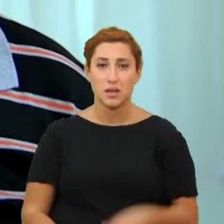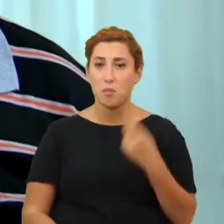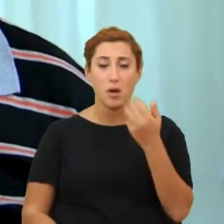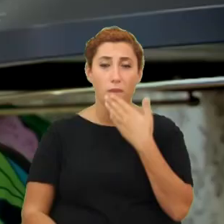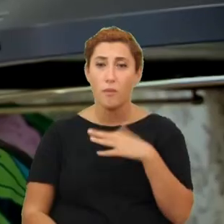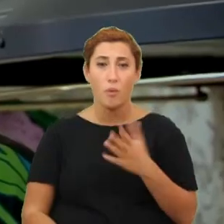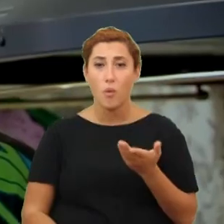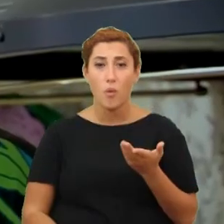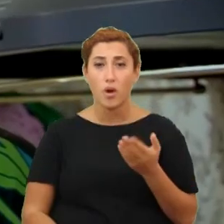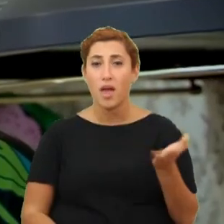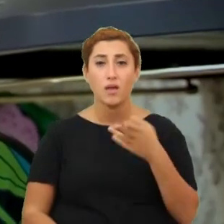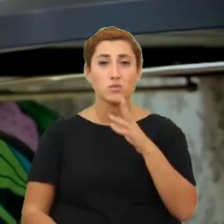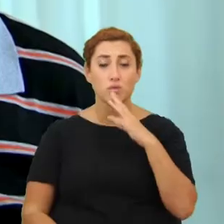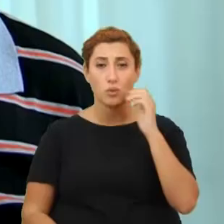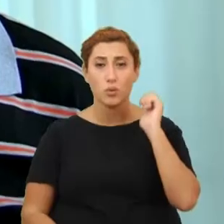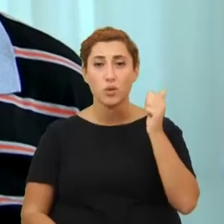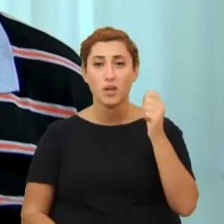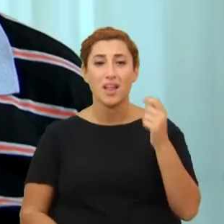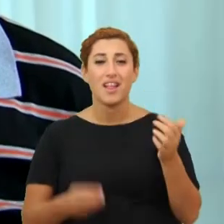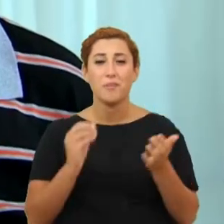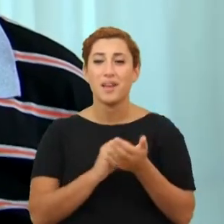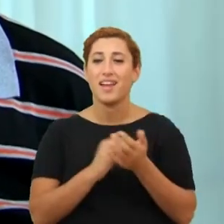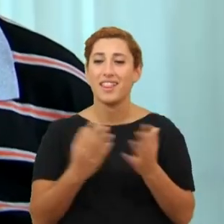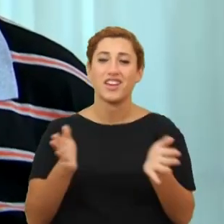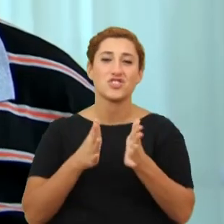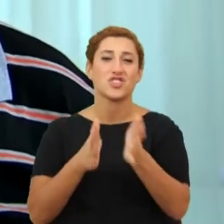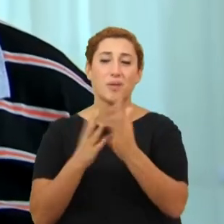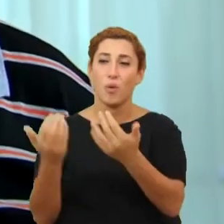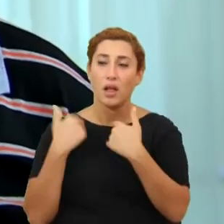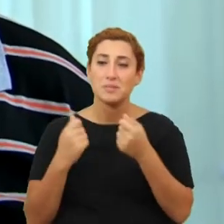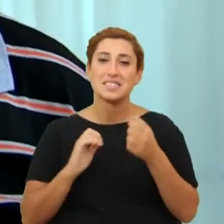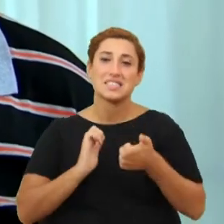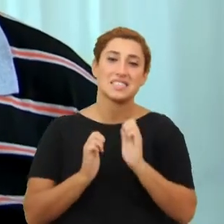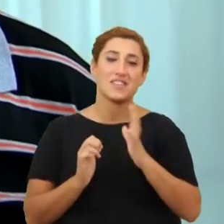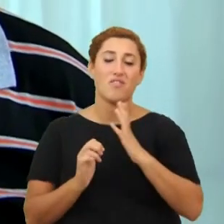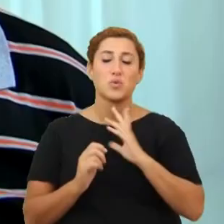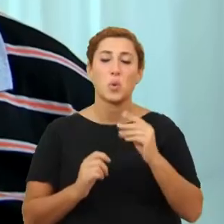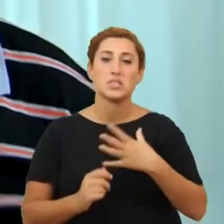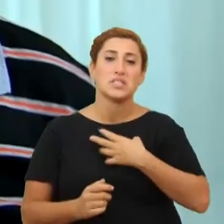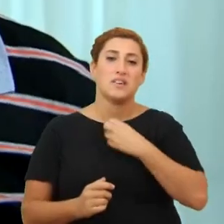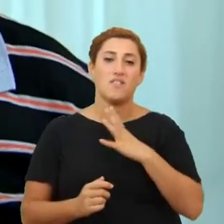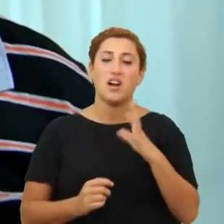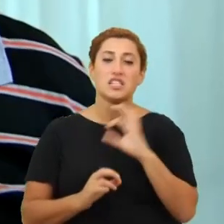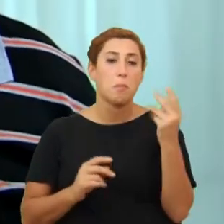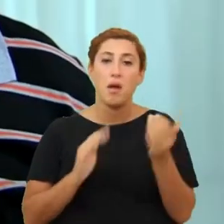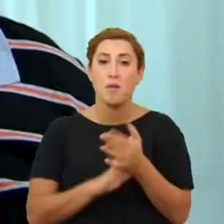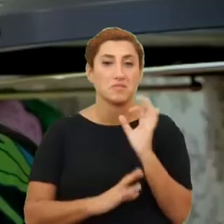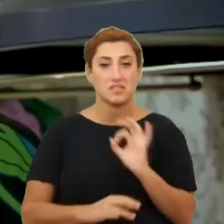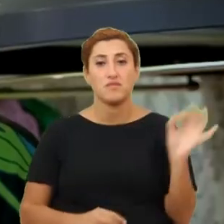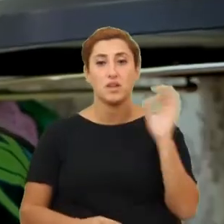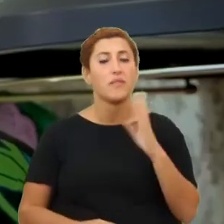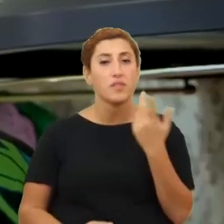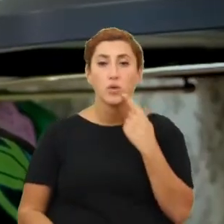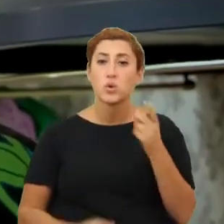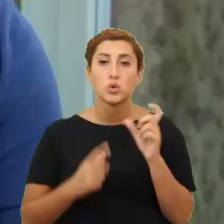Para yok ki. Yani son günlerde nakit akışında öyle bir sıkıntı var ki, öyle bir daralma var ki hiç 5 kuruş para yok.